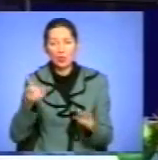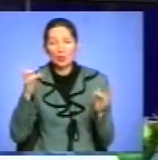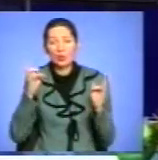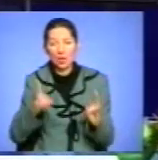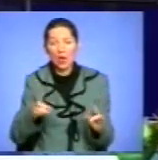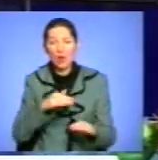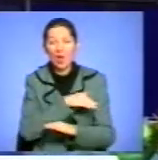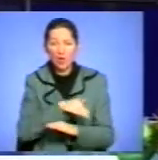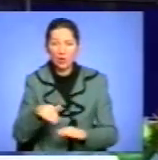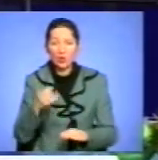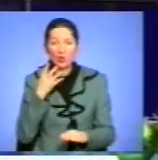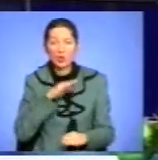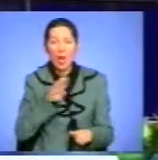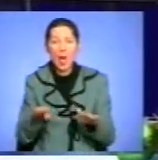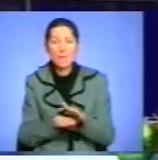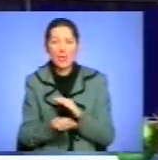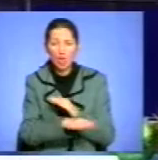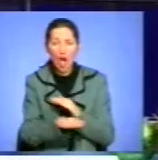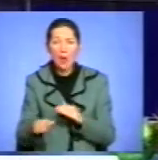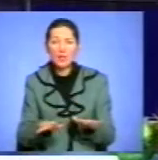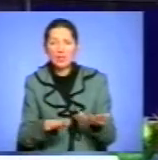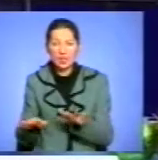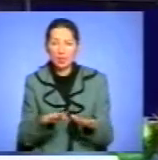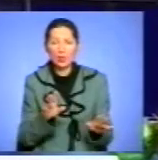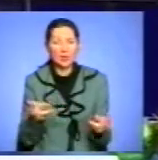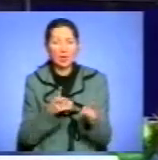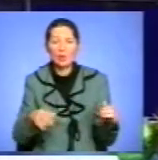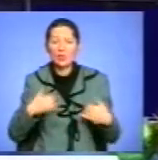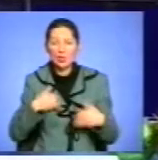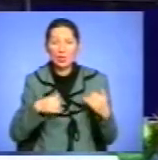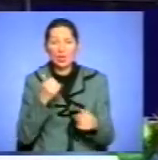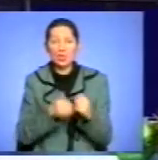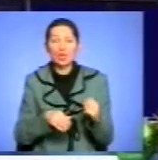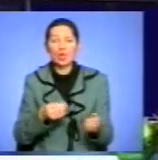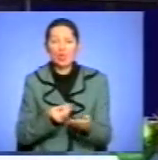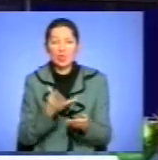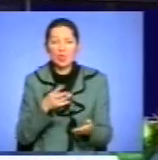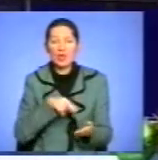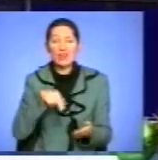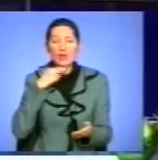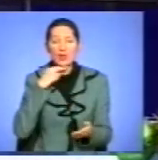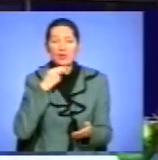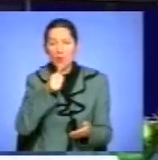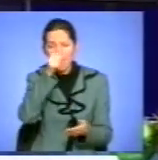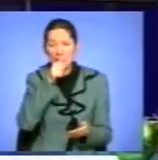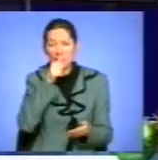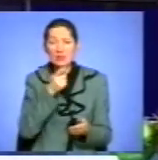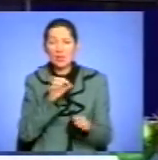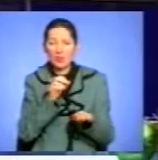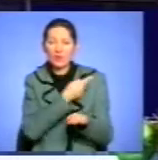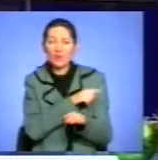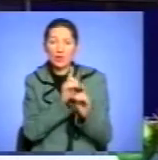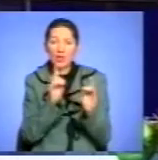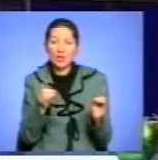вулиці. Коли під ногами слизько, не варто поспішати. Часто ціна неуважності, місяці реабілітації та чималі кошти. Про